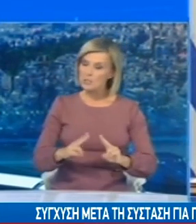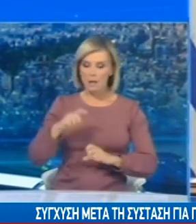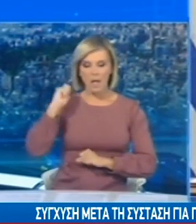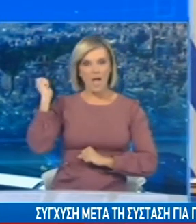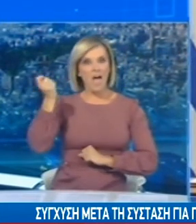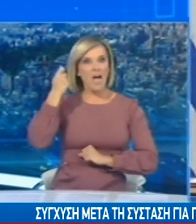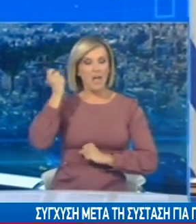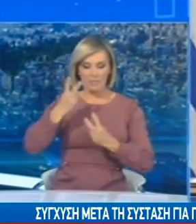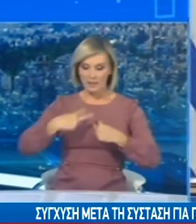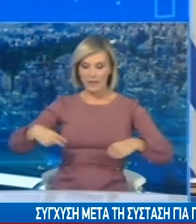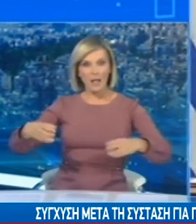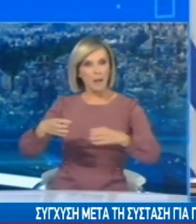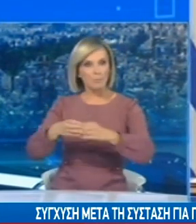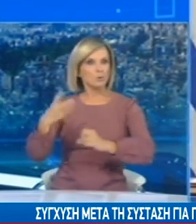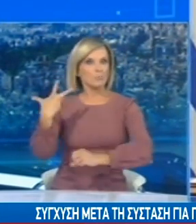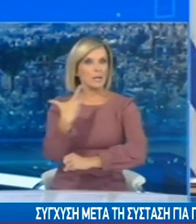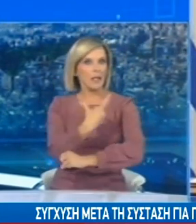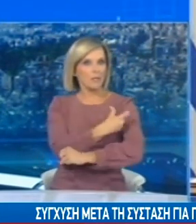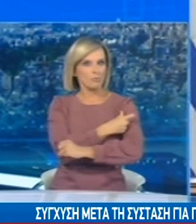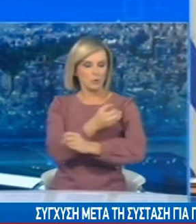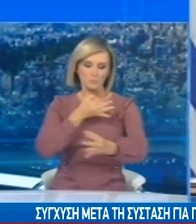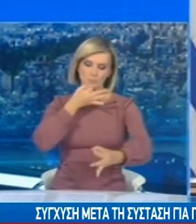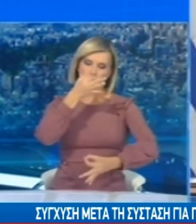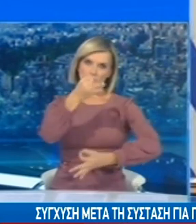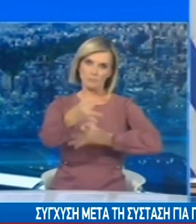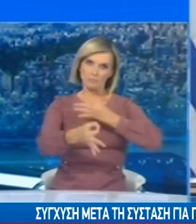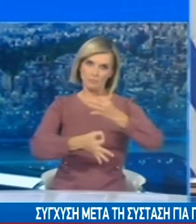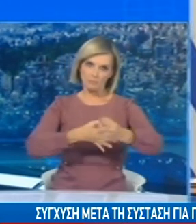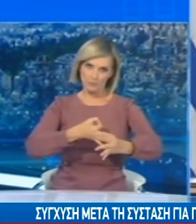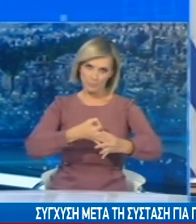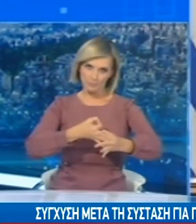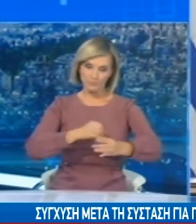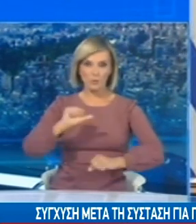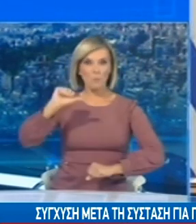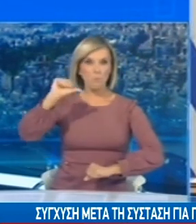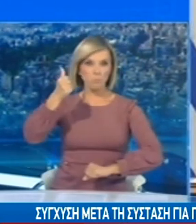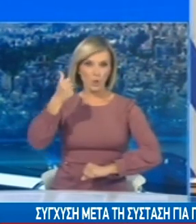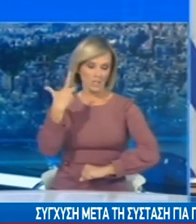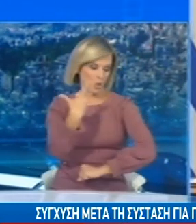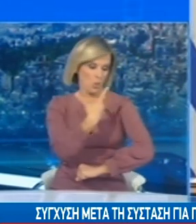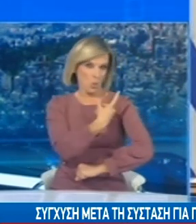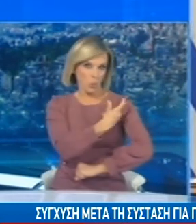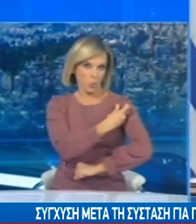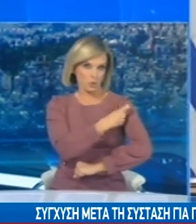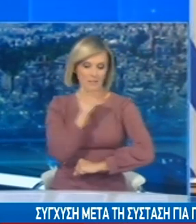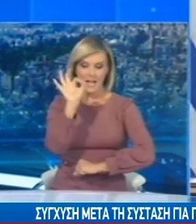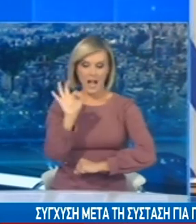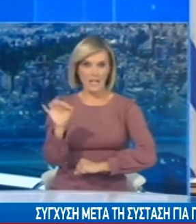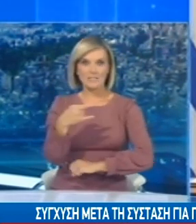Επιτροπή Εμβολιασμών εισηγείται τον εμβολιασμό με πρώτη δόση AstraZeneca των